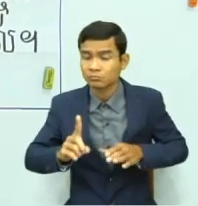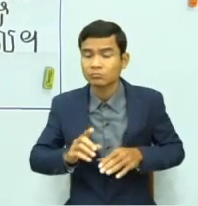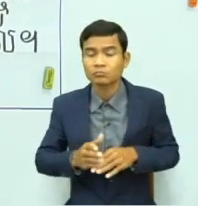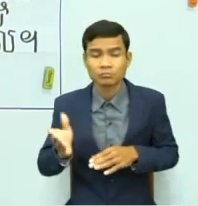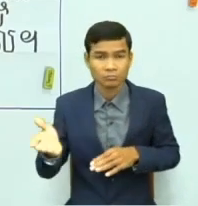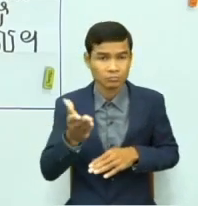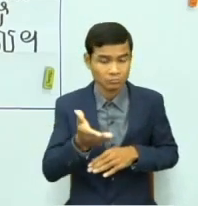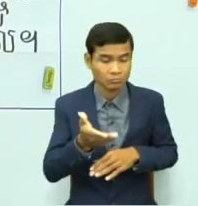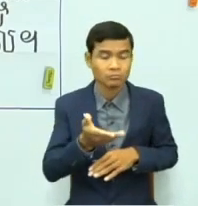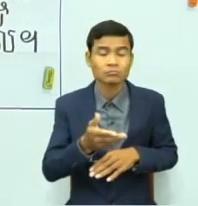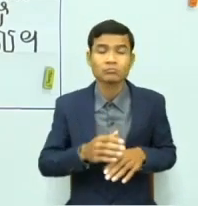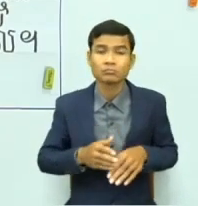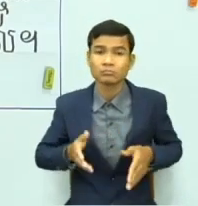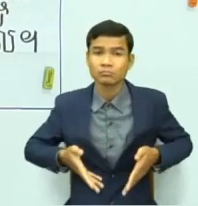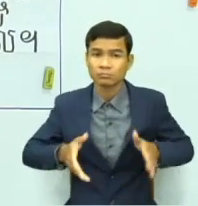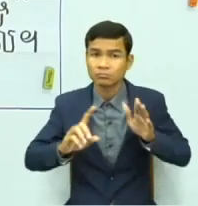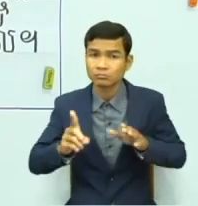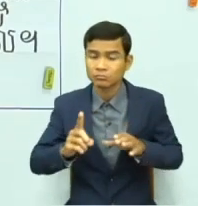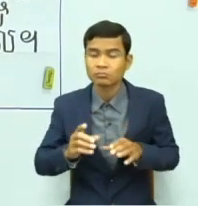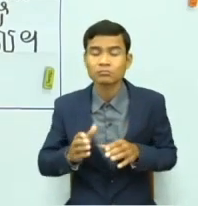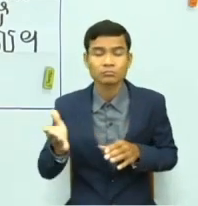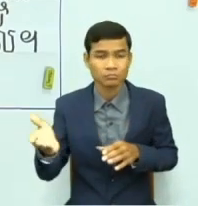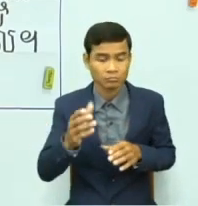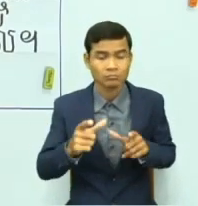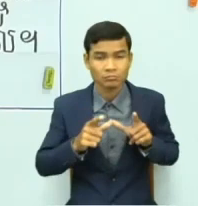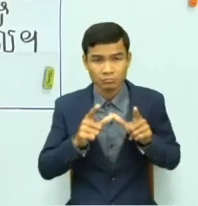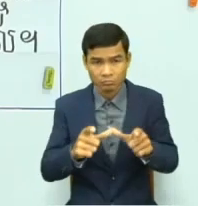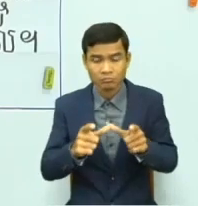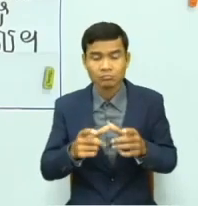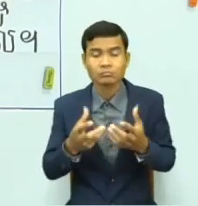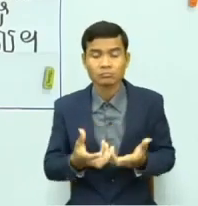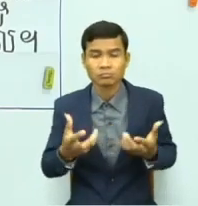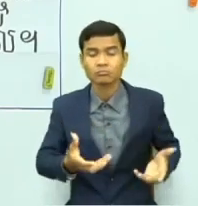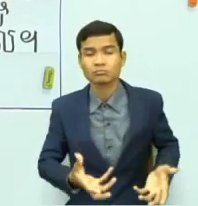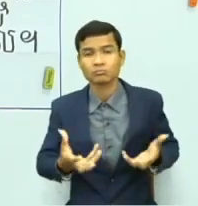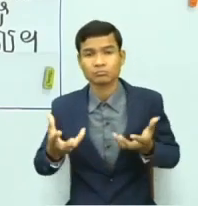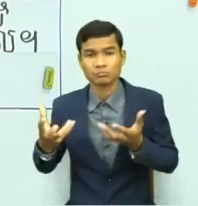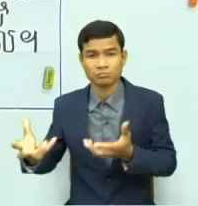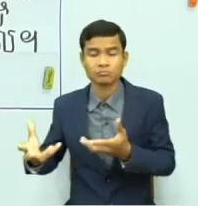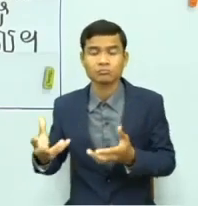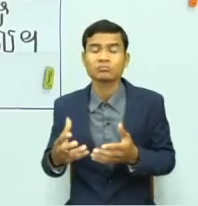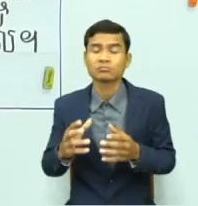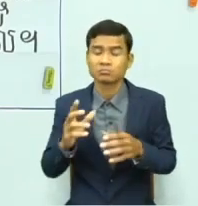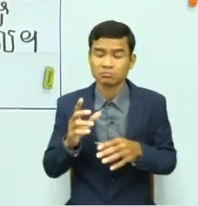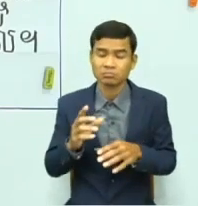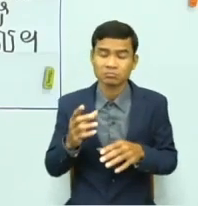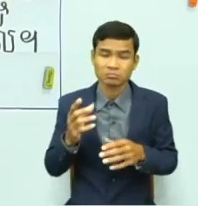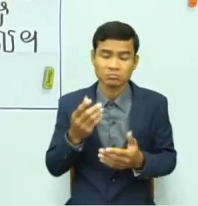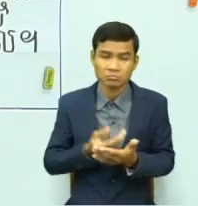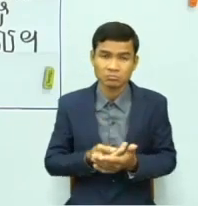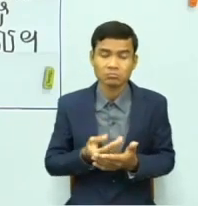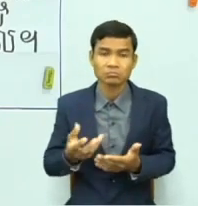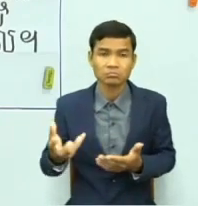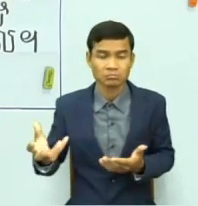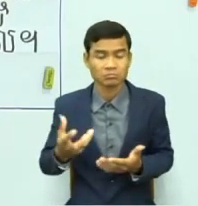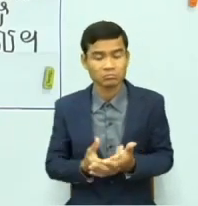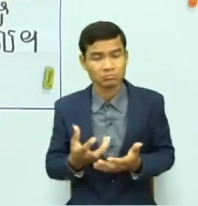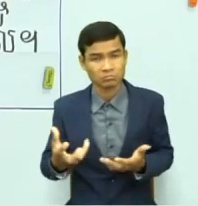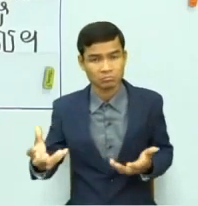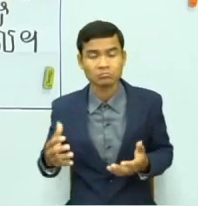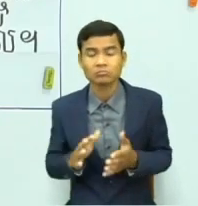Cần tạc ác nế cha nạ bê đề dân thua đầm ná rư gọt dân đặc trình chún. Cha tùm ninh rư gọt xong phải đẹp xên xên ta